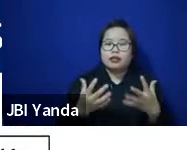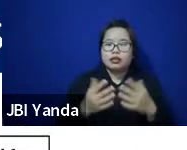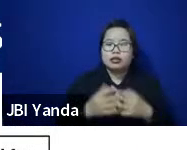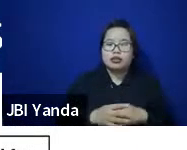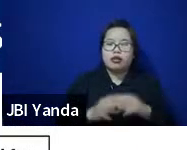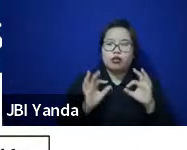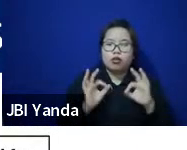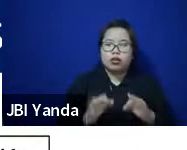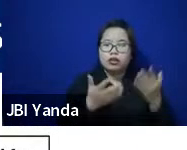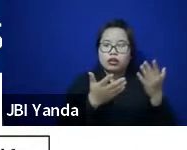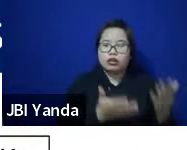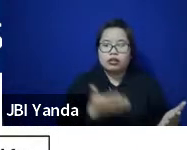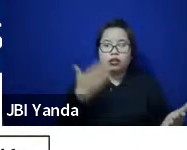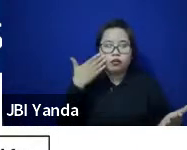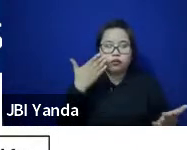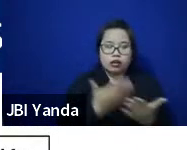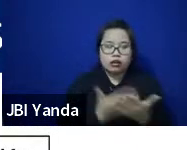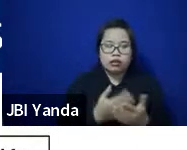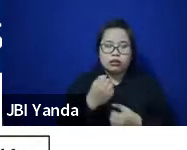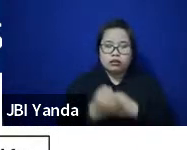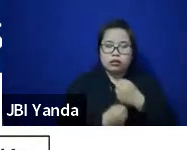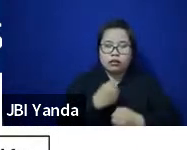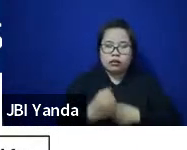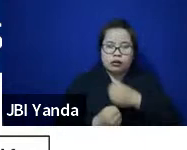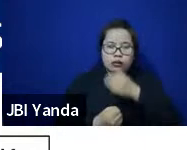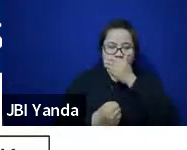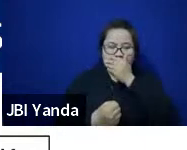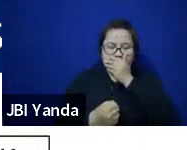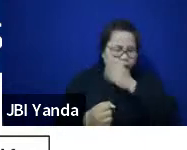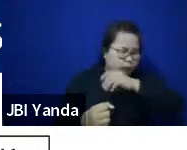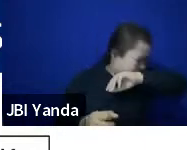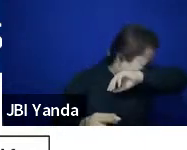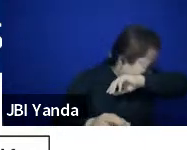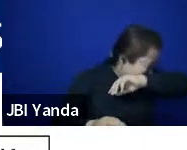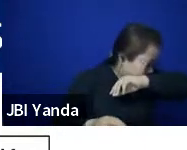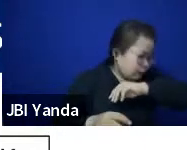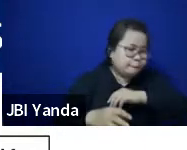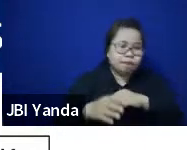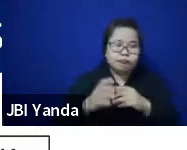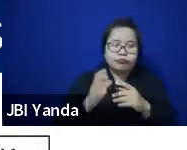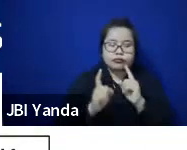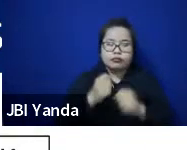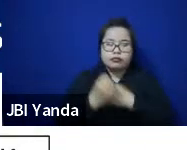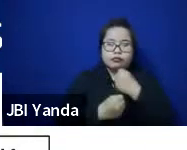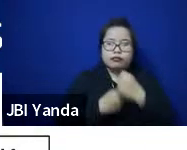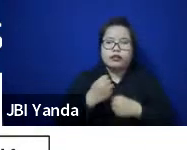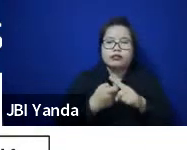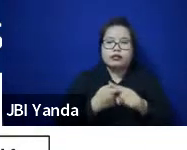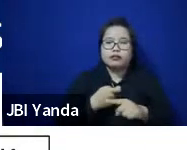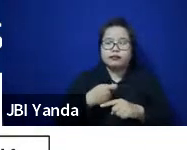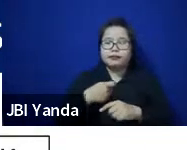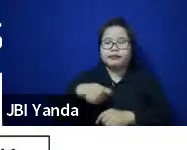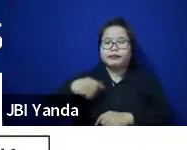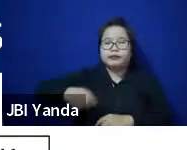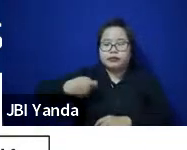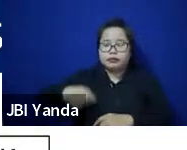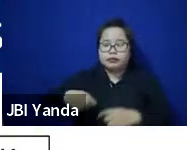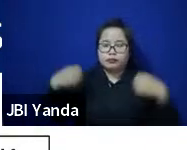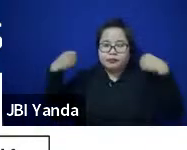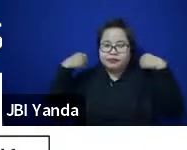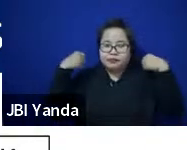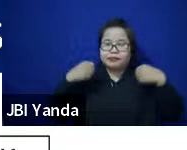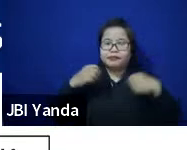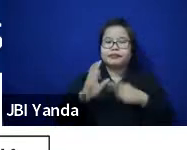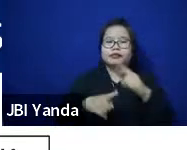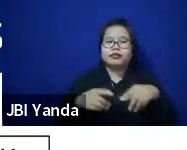juga fakta yang dilakukan oleh satu riset ya, studi dilakukan oleh Kementerian Kesehatan waktu itu